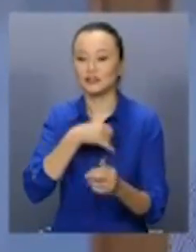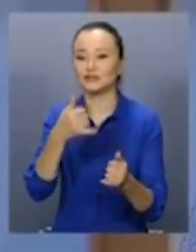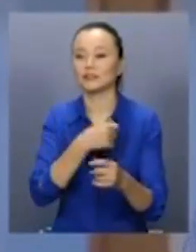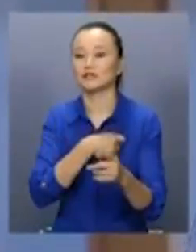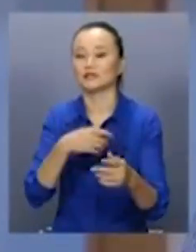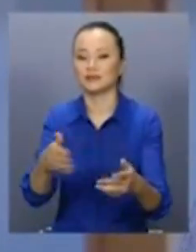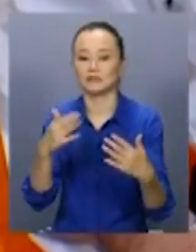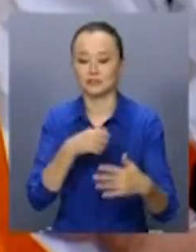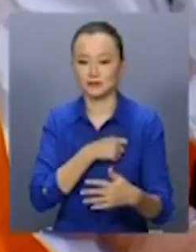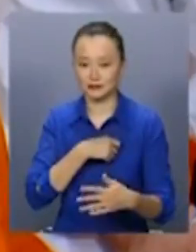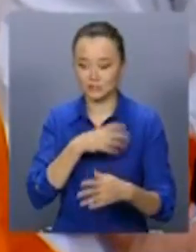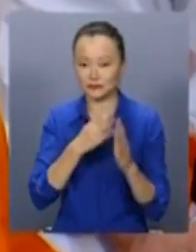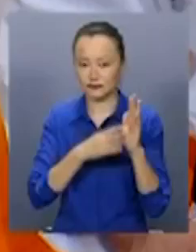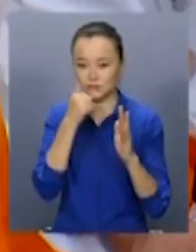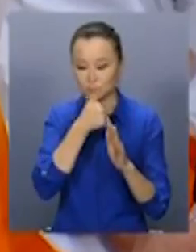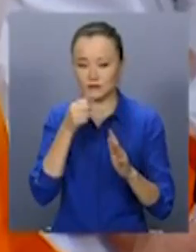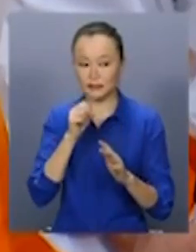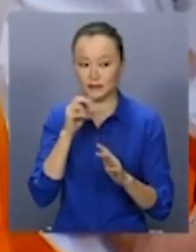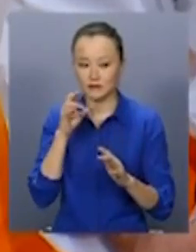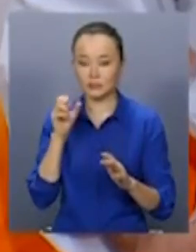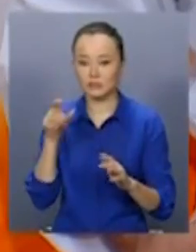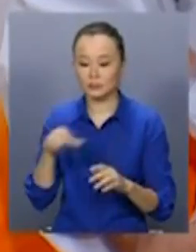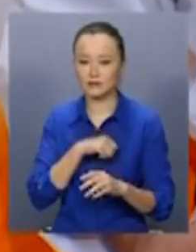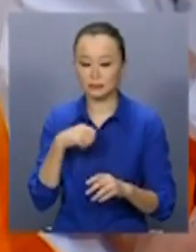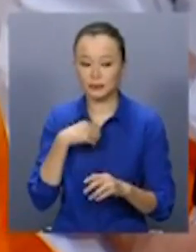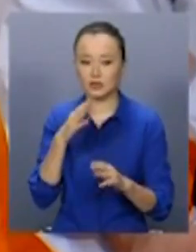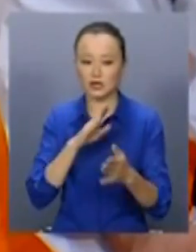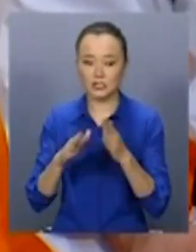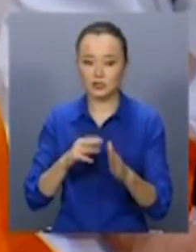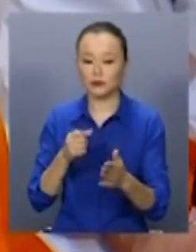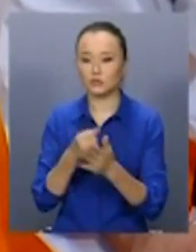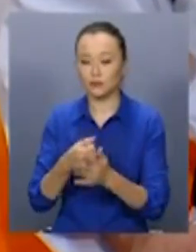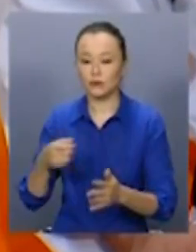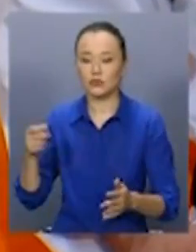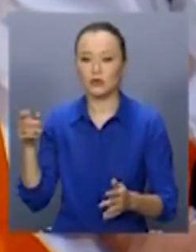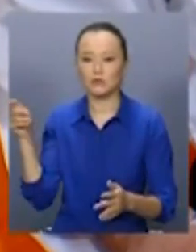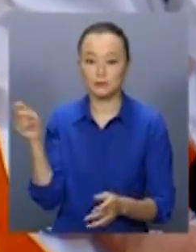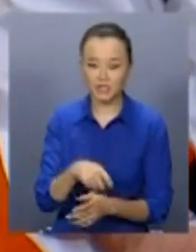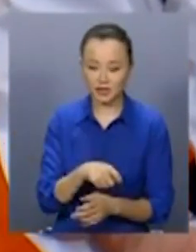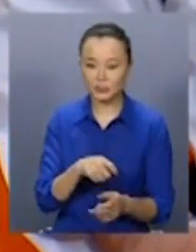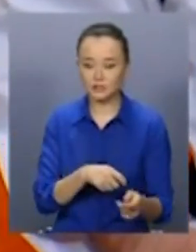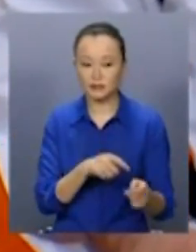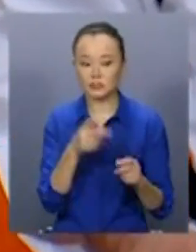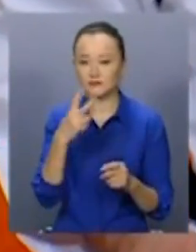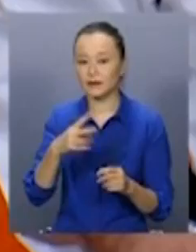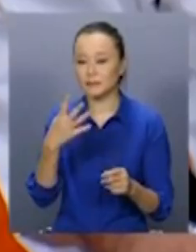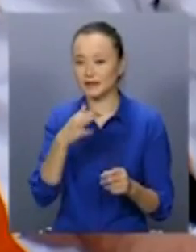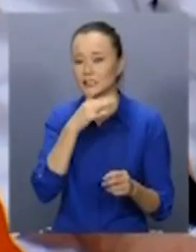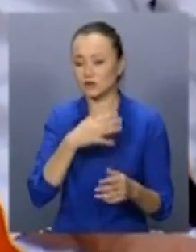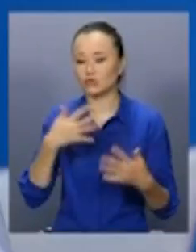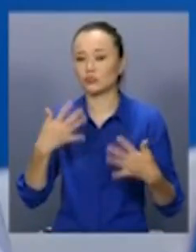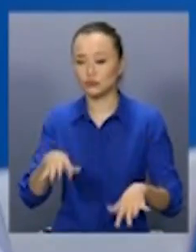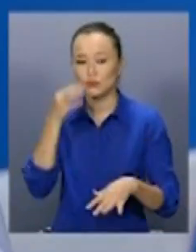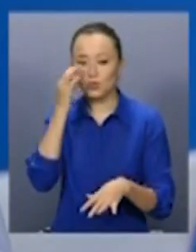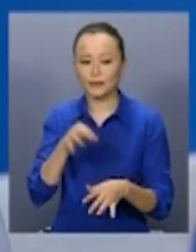Сол 90-шы жылдарда алғаш осы Окинава Гозюру каратэ-до бізге келгеннен бастап 25 жылдан астам